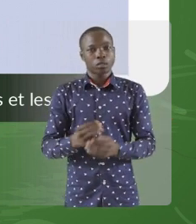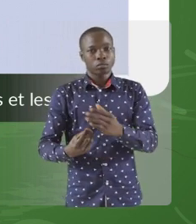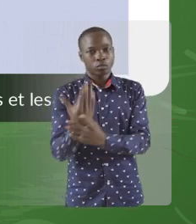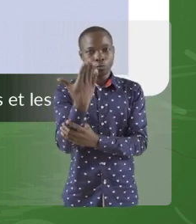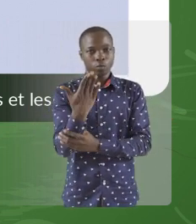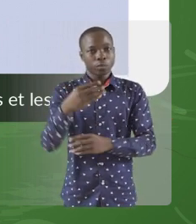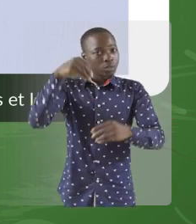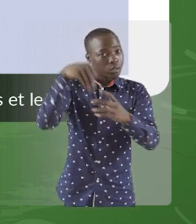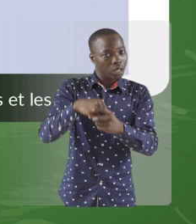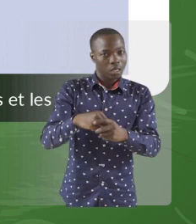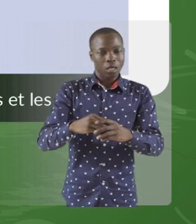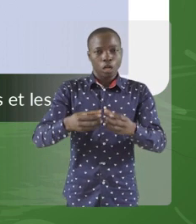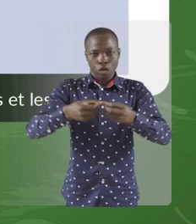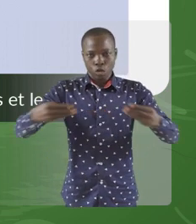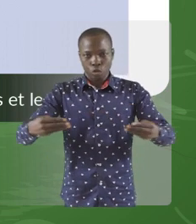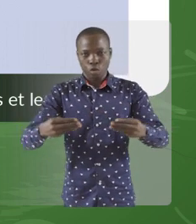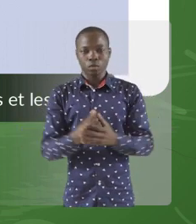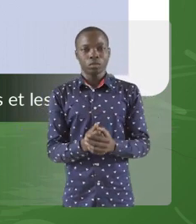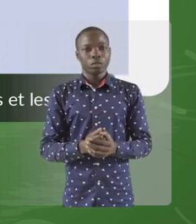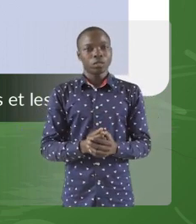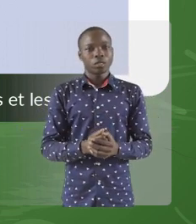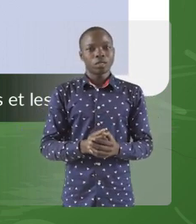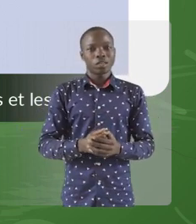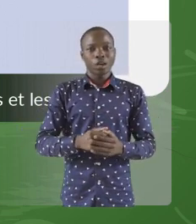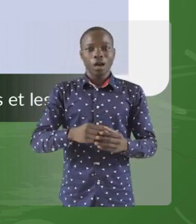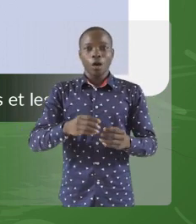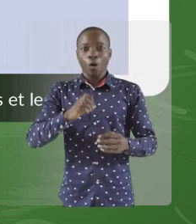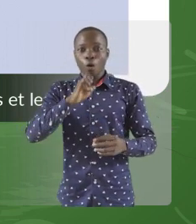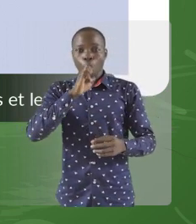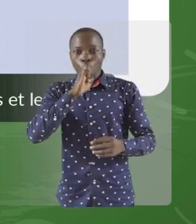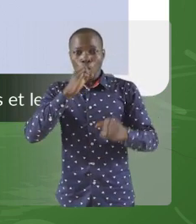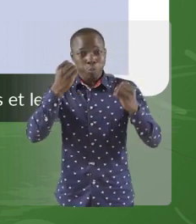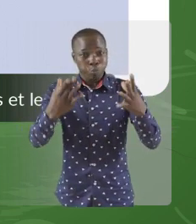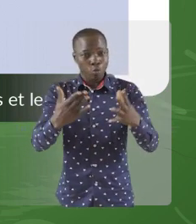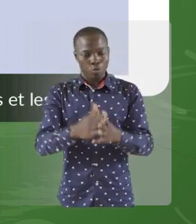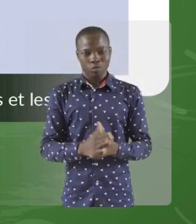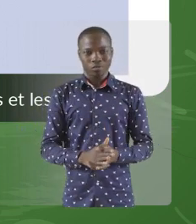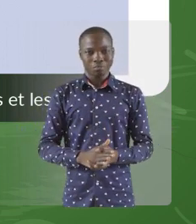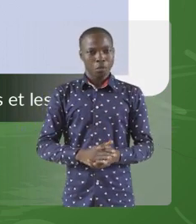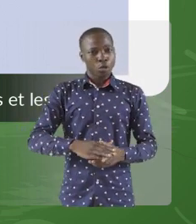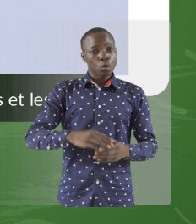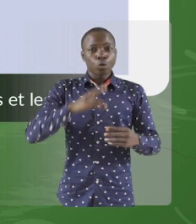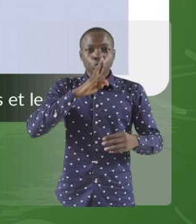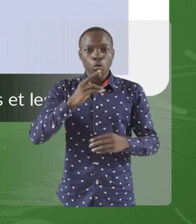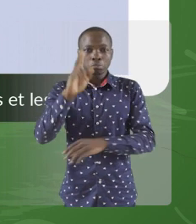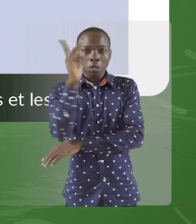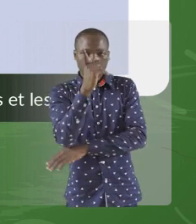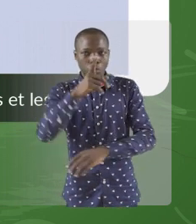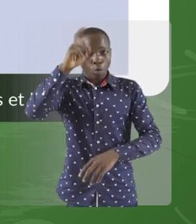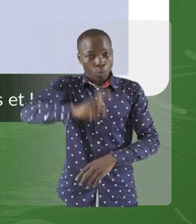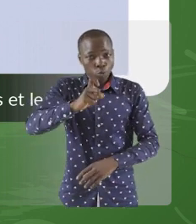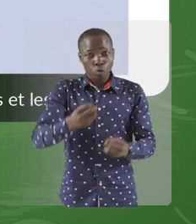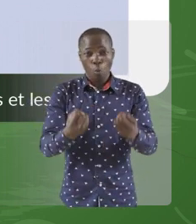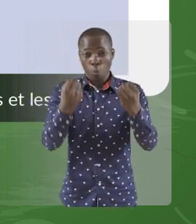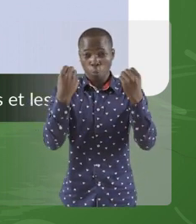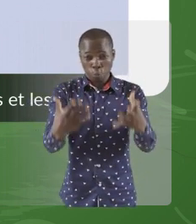développent dans les sols hydromorphes, c'est des plantes qui ont besoin de beaucoup d'eau pour se